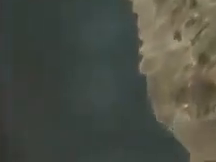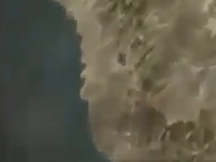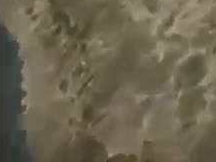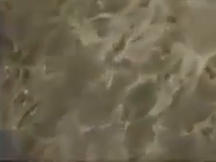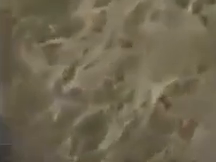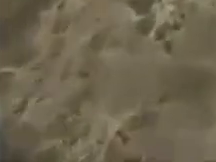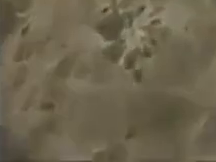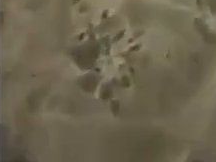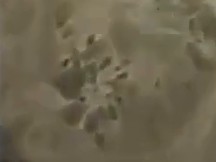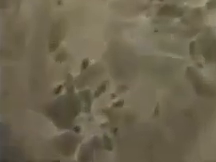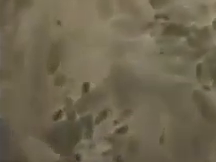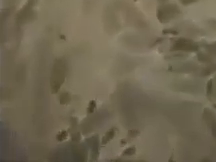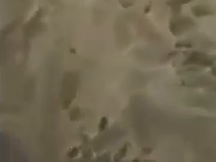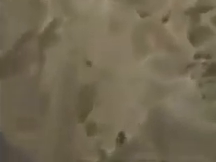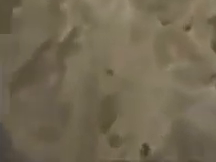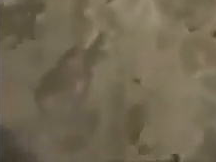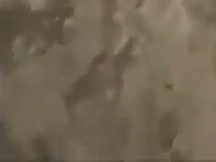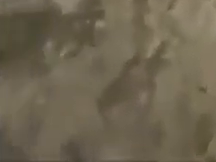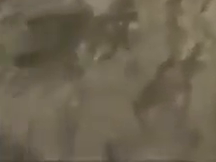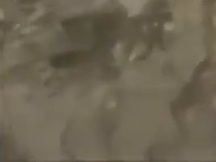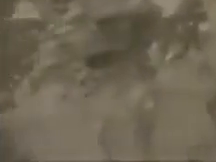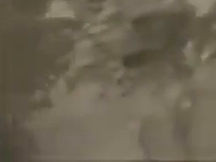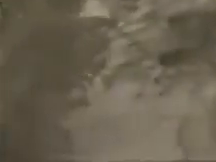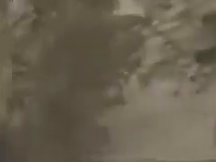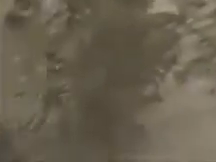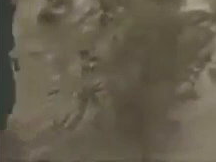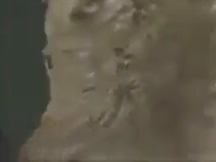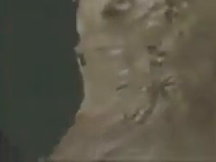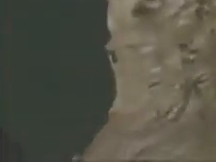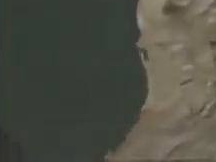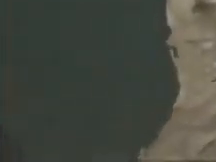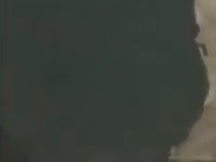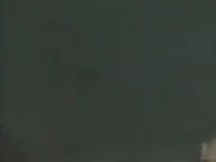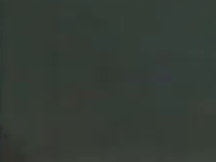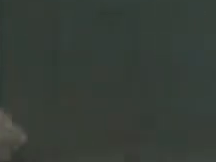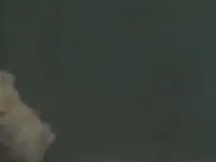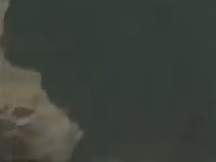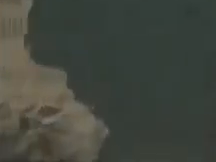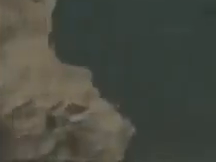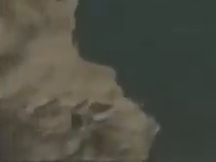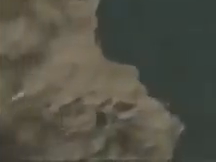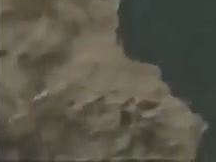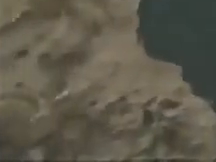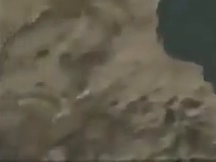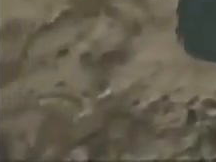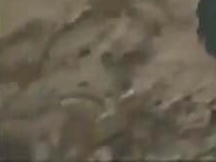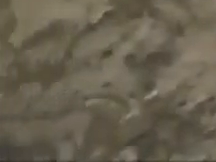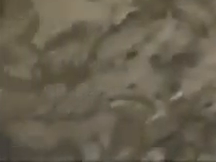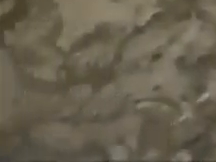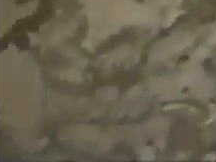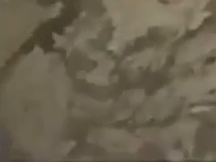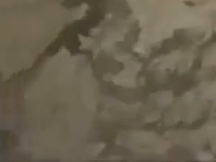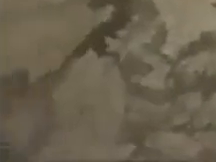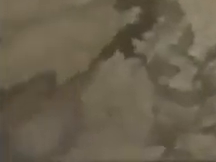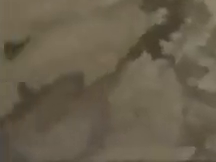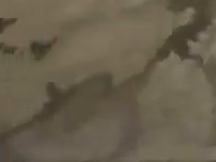وسحب رعدية ممطرة بمشيئة الله تعالى مسبوقة بنشاط في الرياح السطحية مثيرة للأتربة والغبار على منطقة الرياض، سماء غائمة جزئيا في الدمام، وسحب رعدية ممطرة بمشيئة